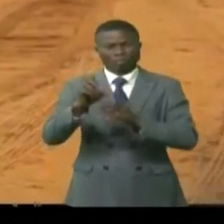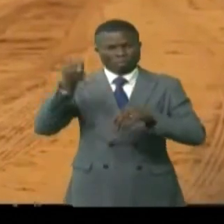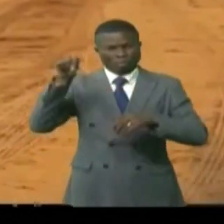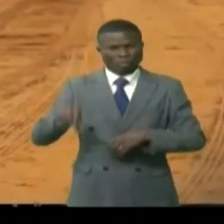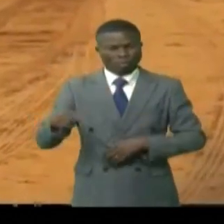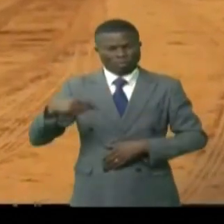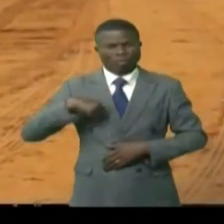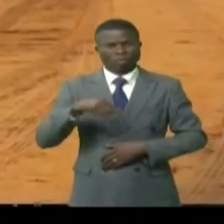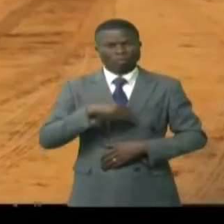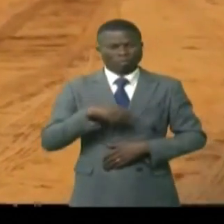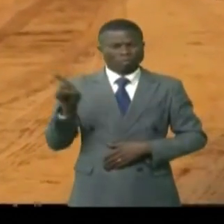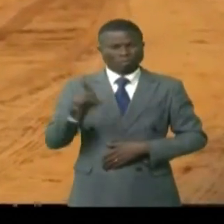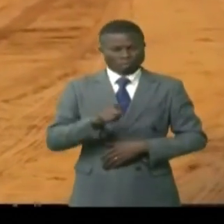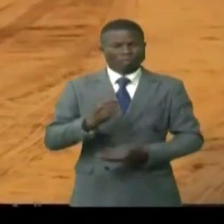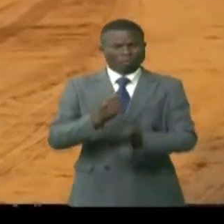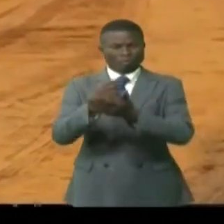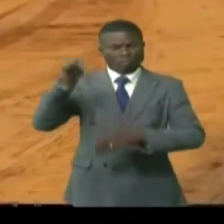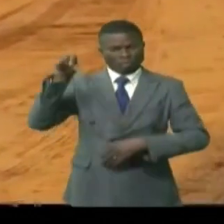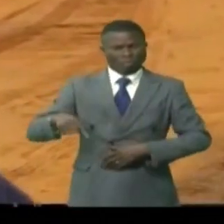quartiers.